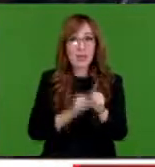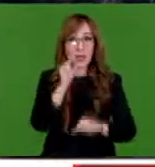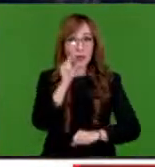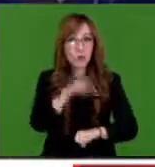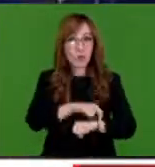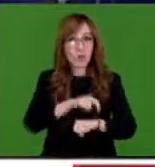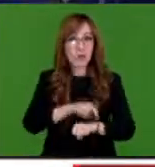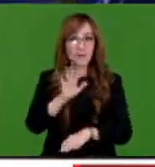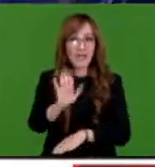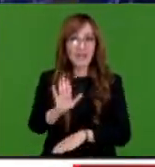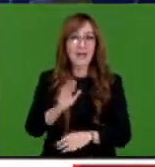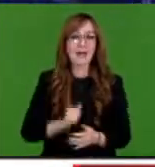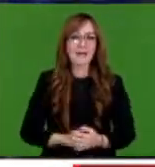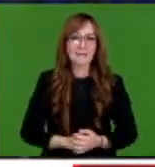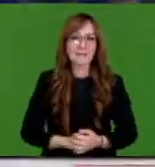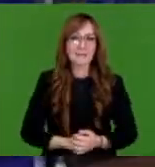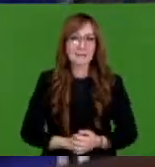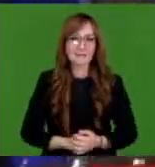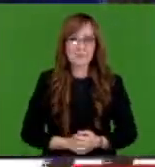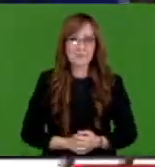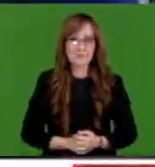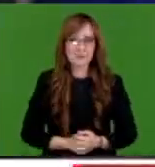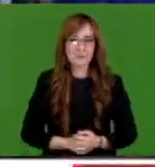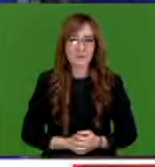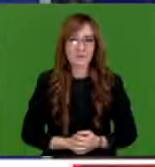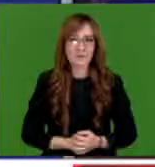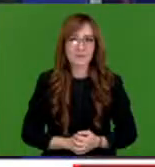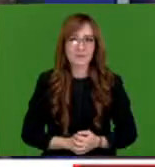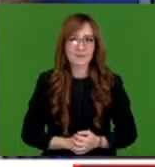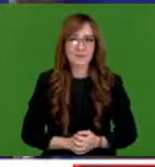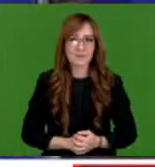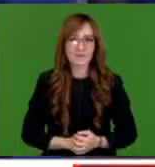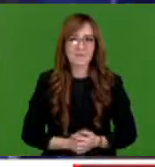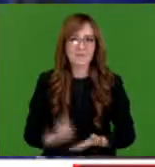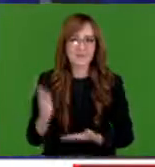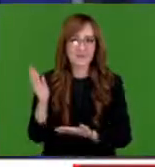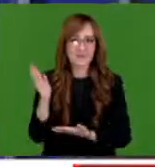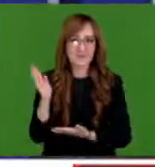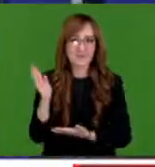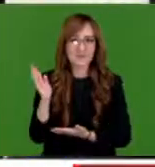Tim TV One mengabarkan.